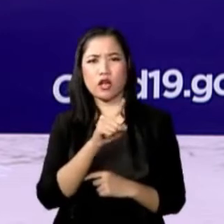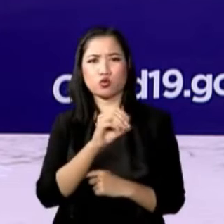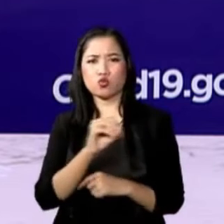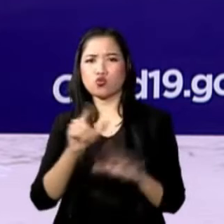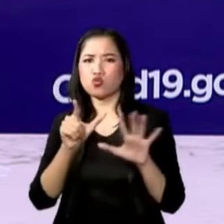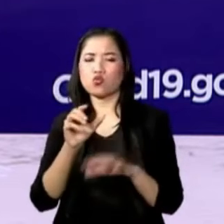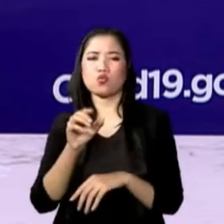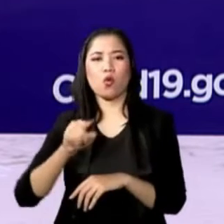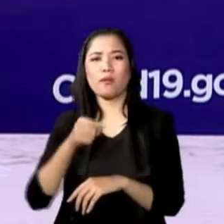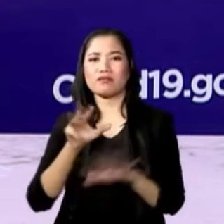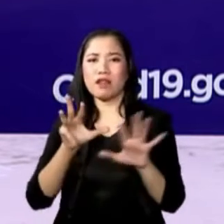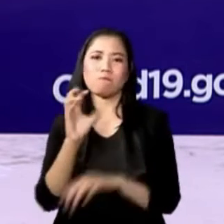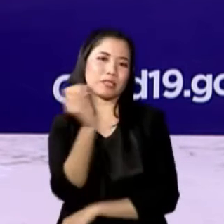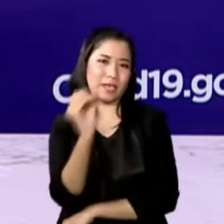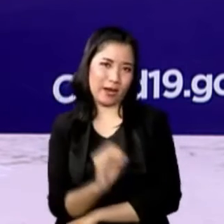107,69%.